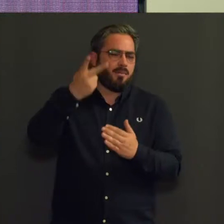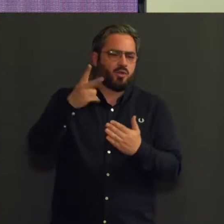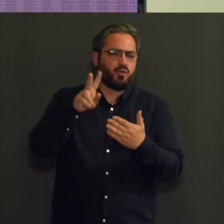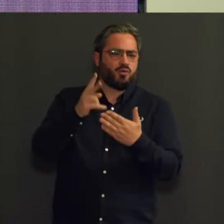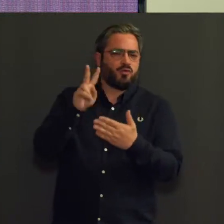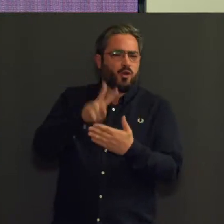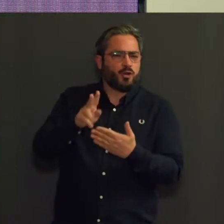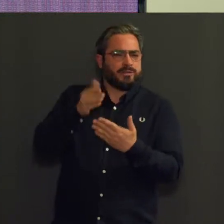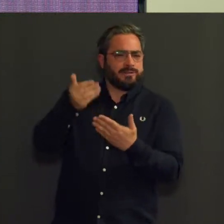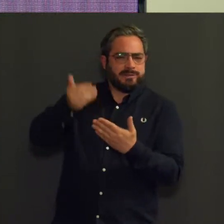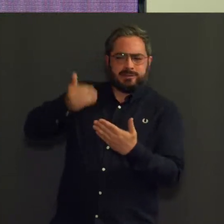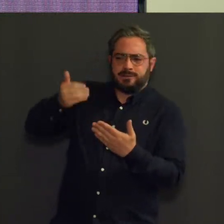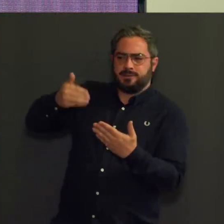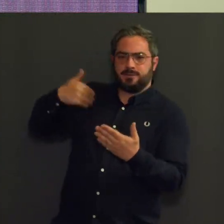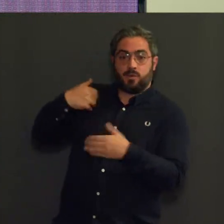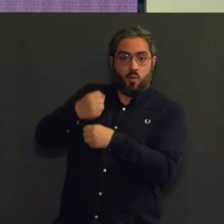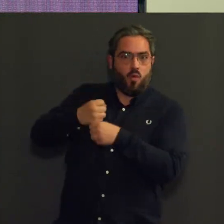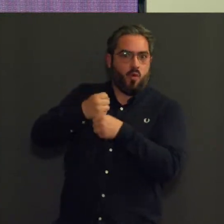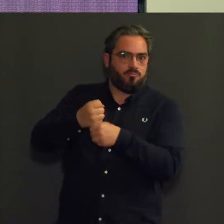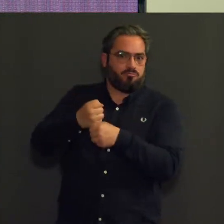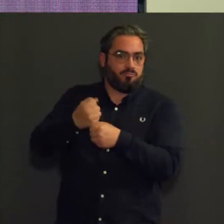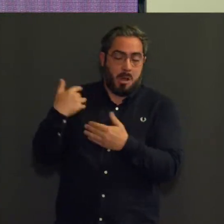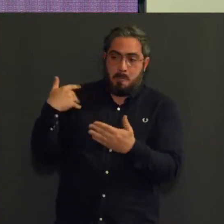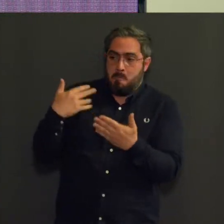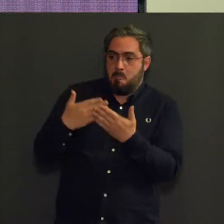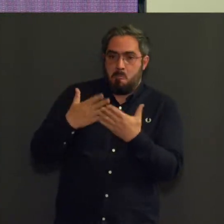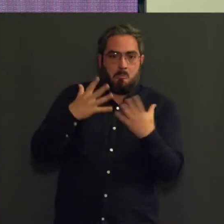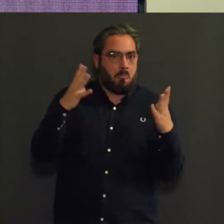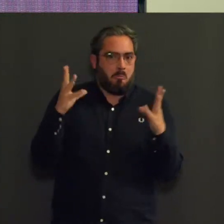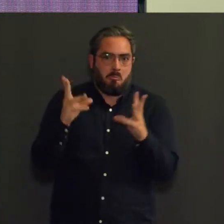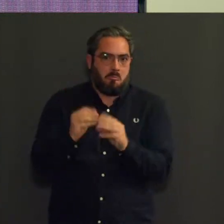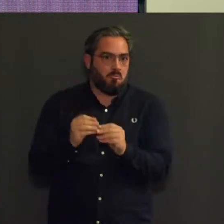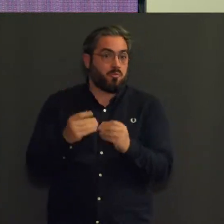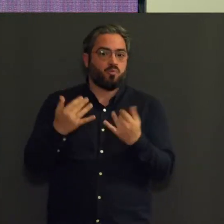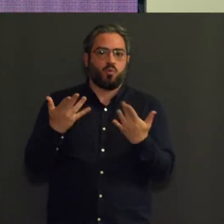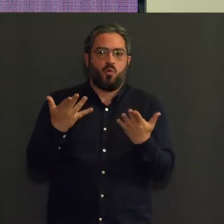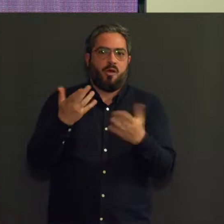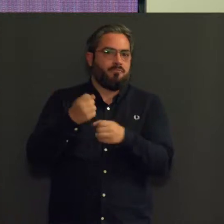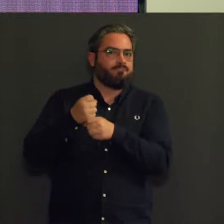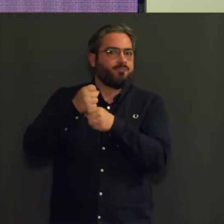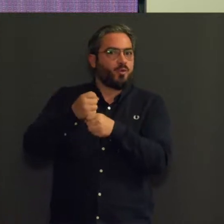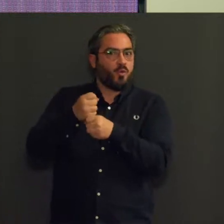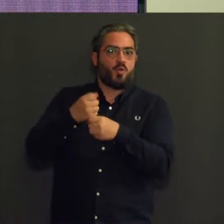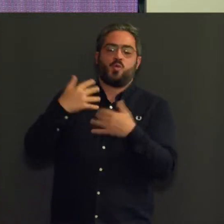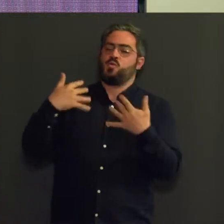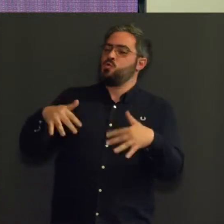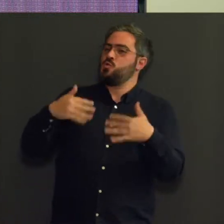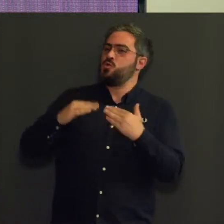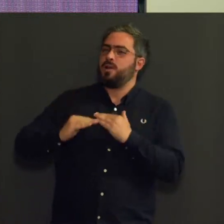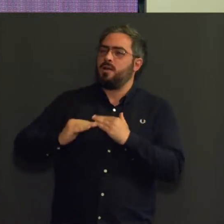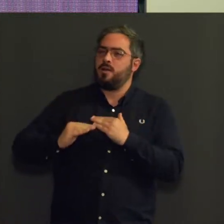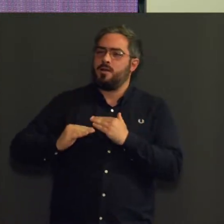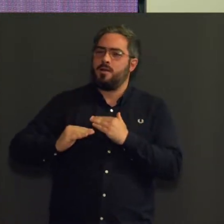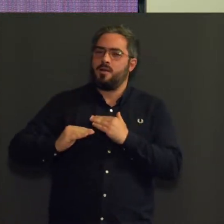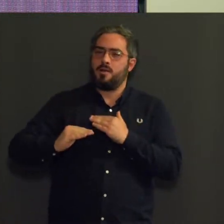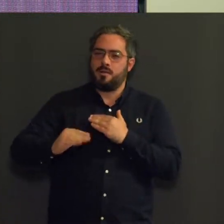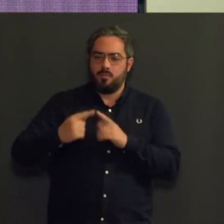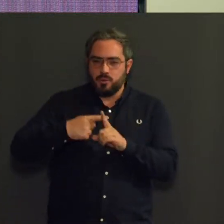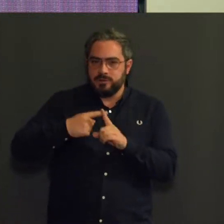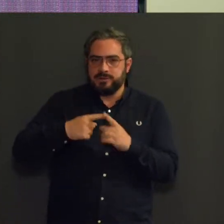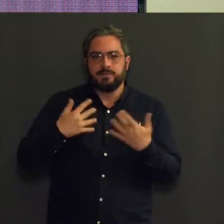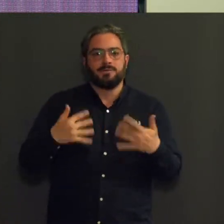consacrée aux maisons de repos. Ce n'est plus le cas pour l'instant parce que la situation y est, je dirais, remarquablement calme et